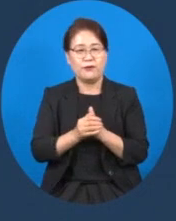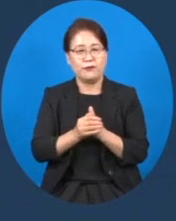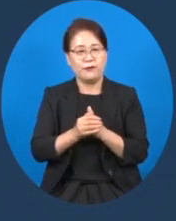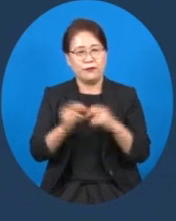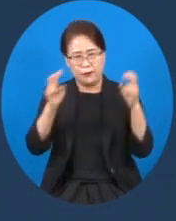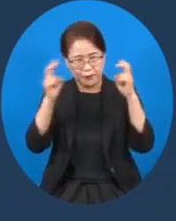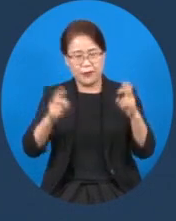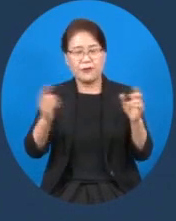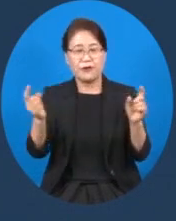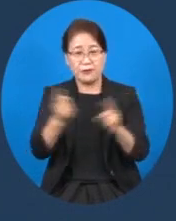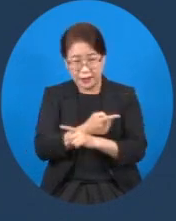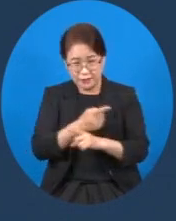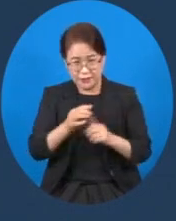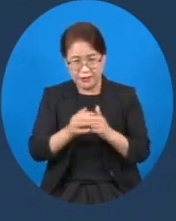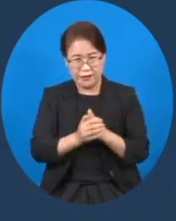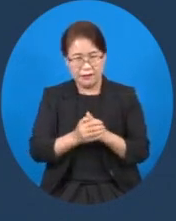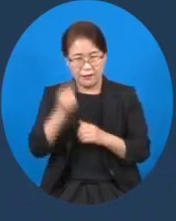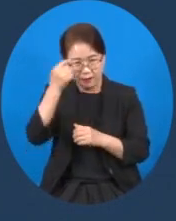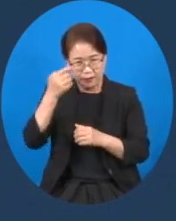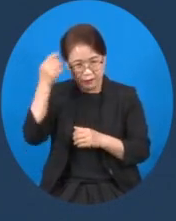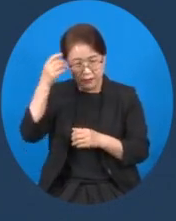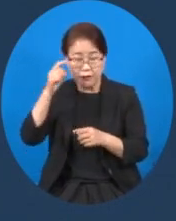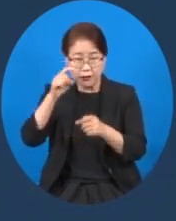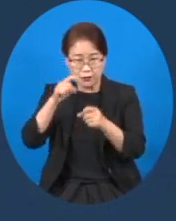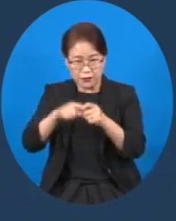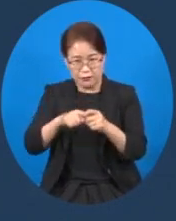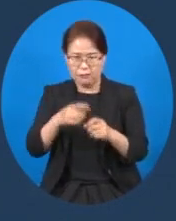영적 엔트로피의 법칙을 깨뜨리라.